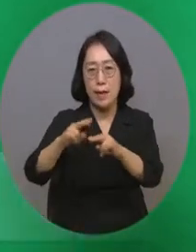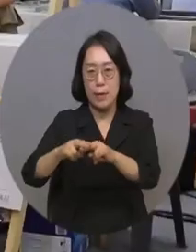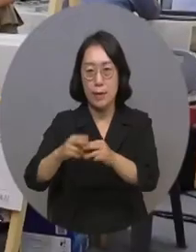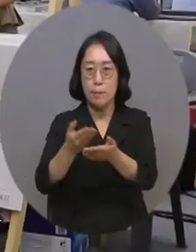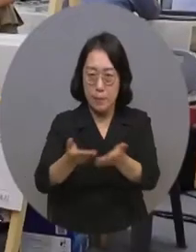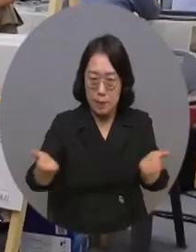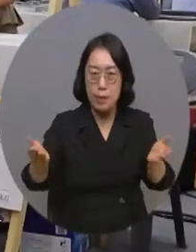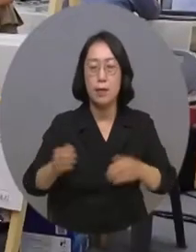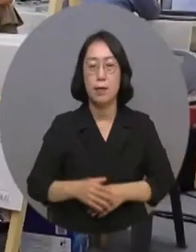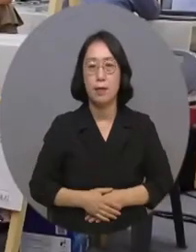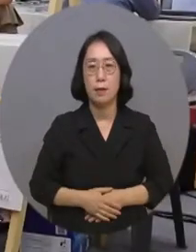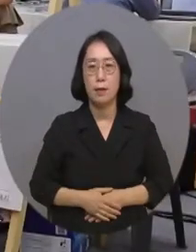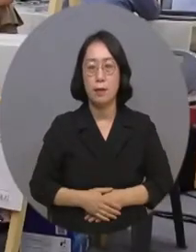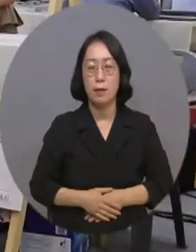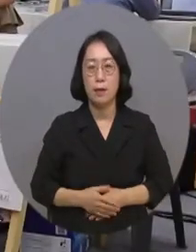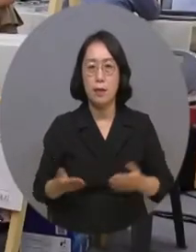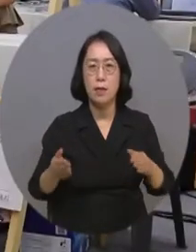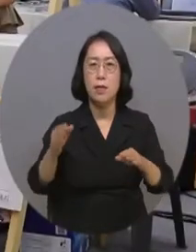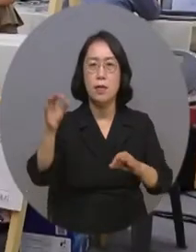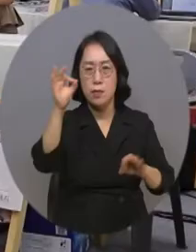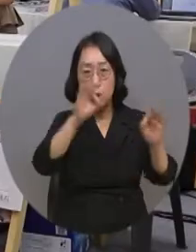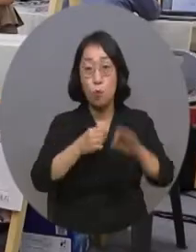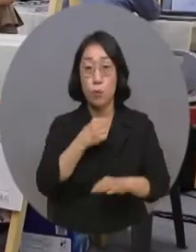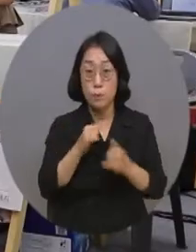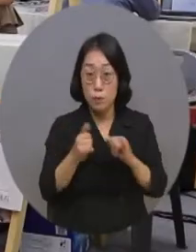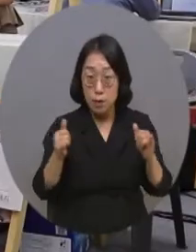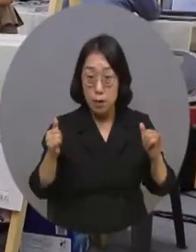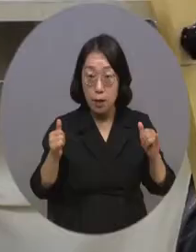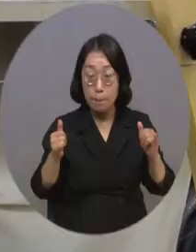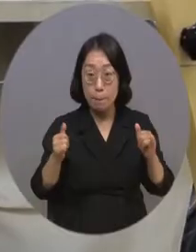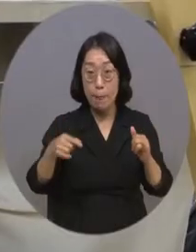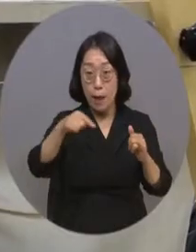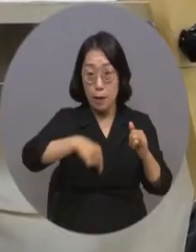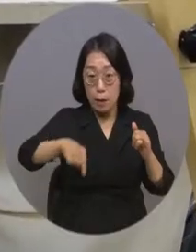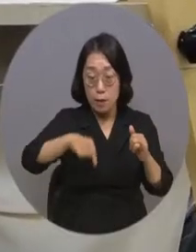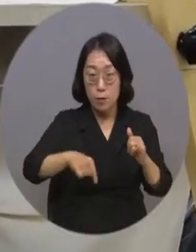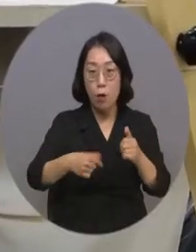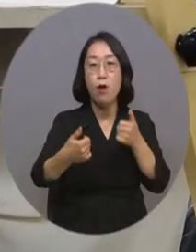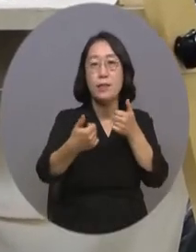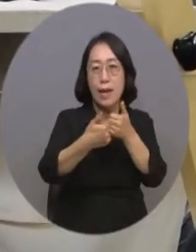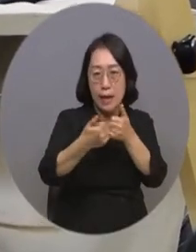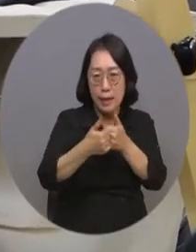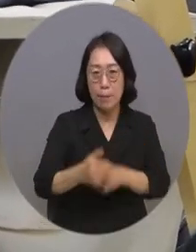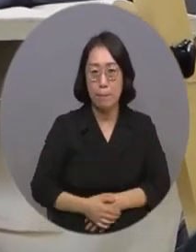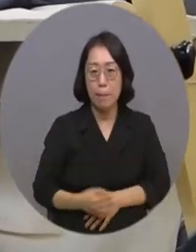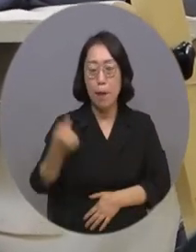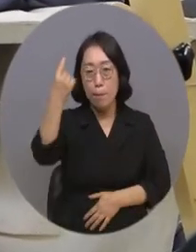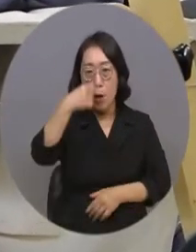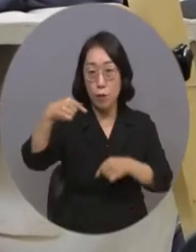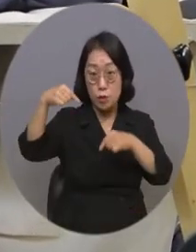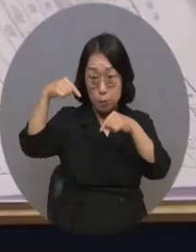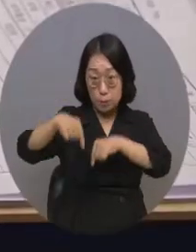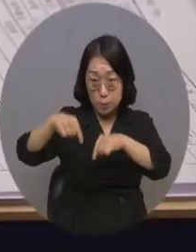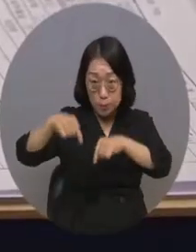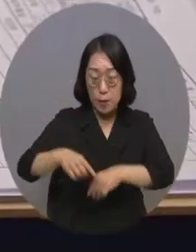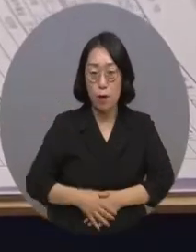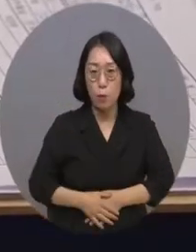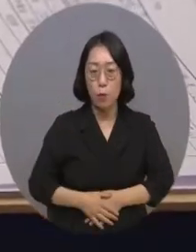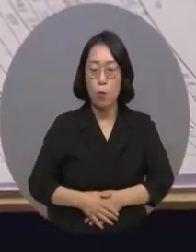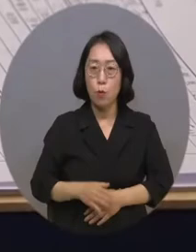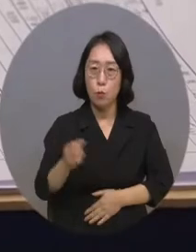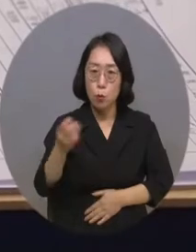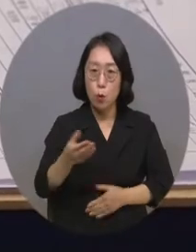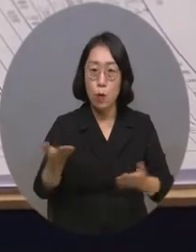있습니다. 구직 희망자들은 기업 채용관에서 구인 구직 상담과 당일 즉석 면접을 받고,